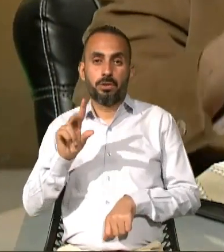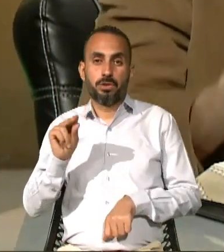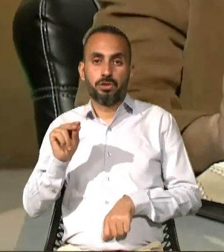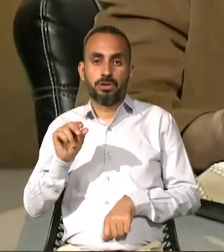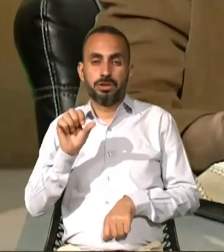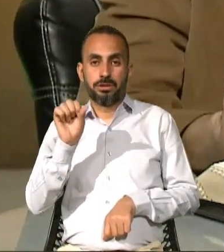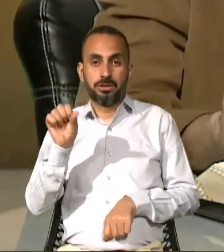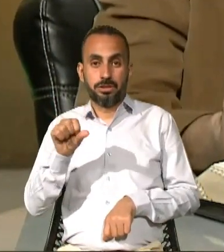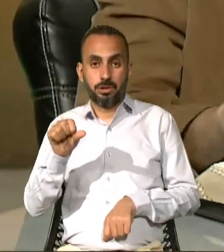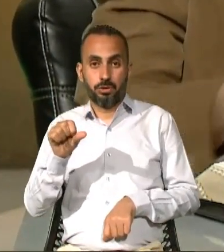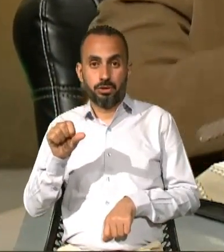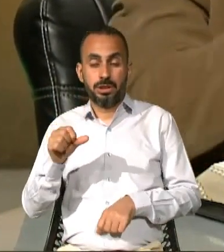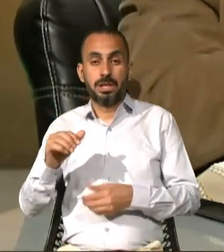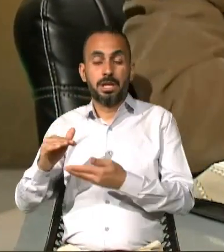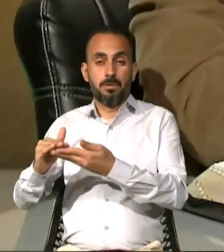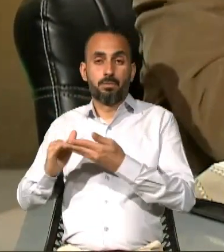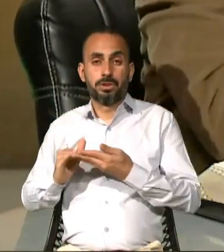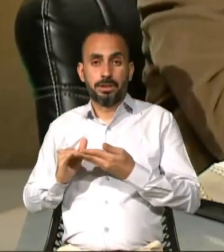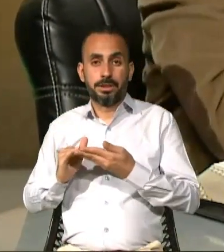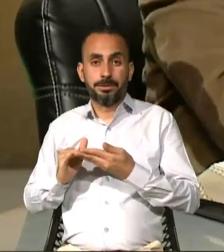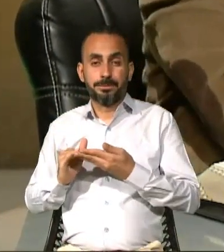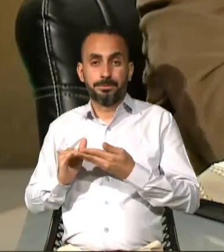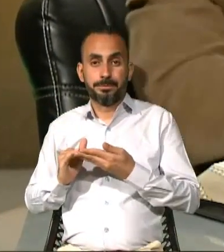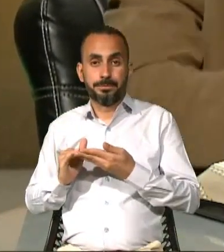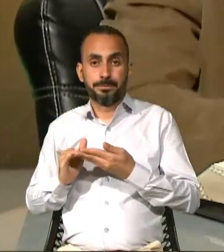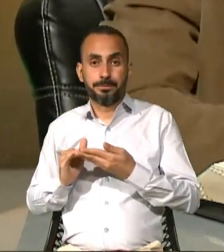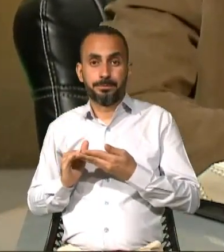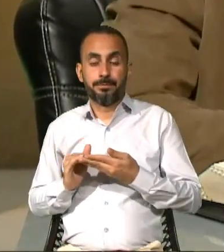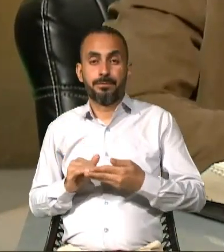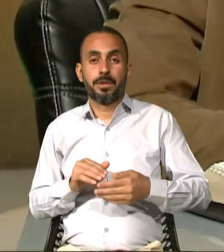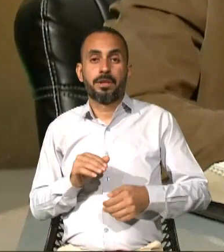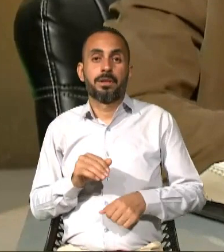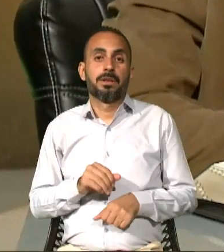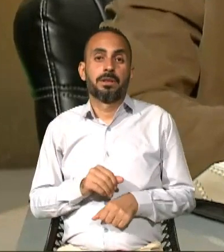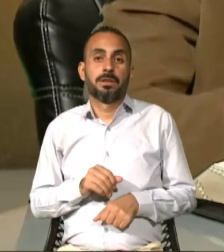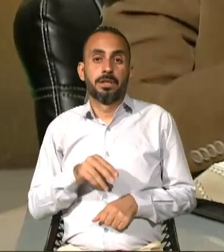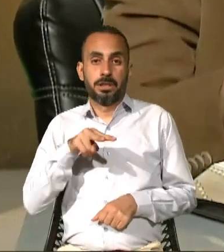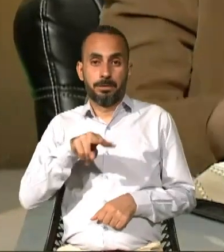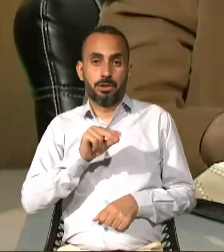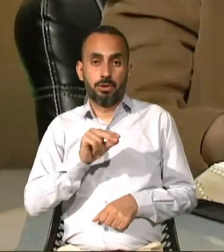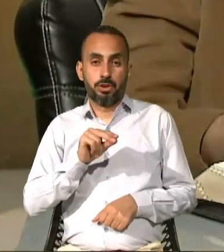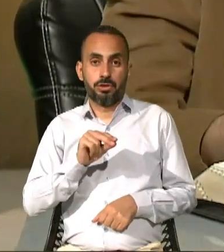طيب تشجيع لقا 21 28. 21 28.